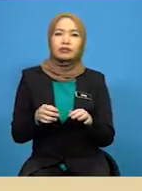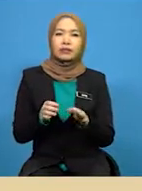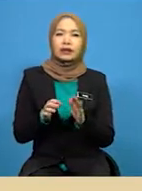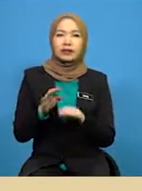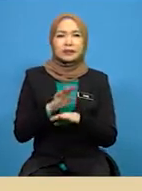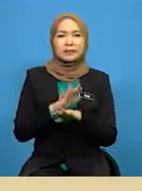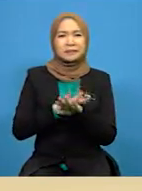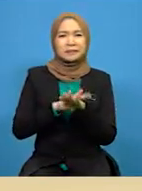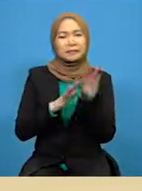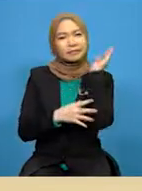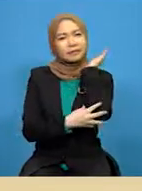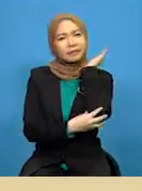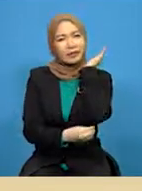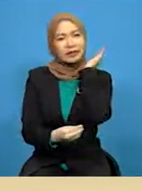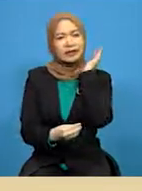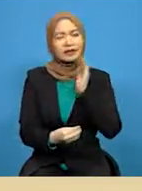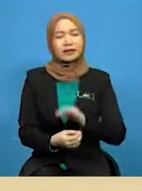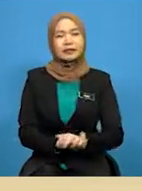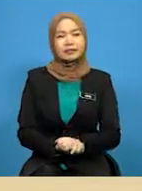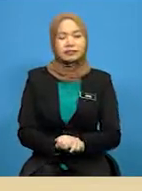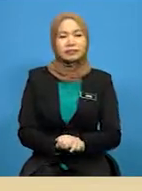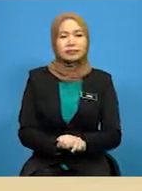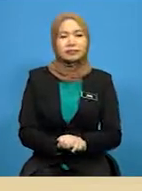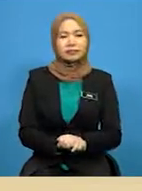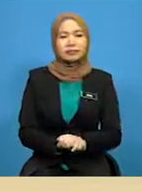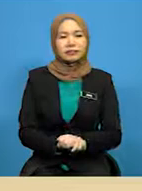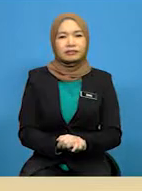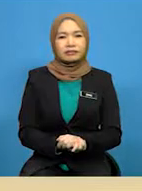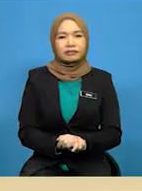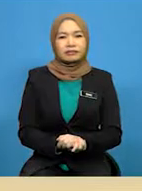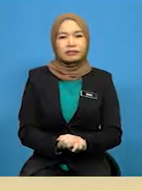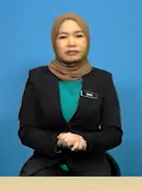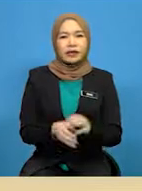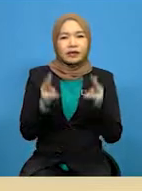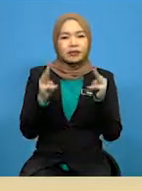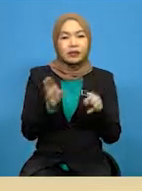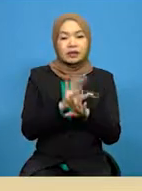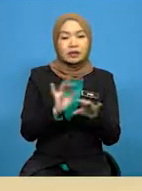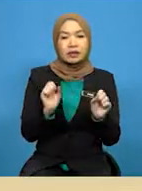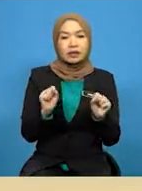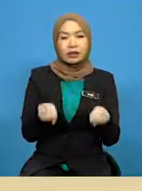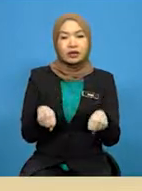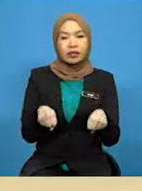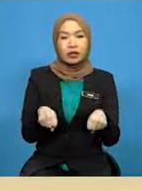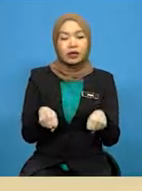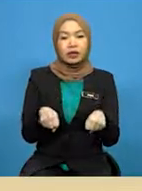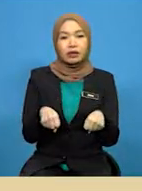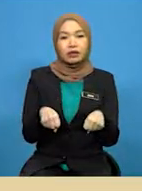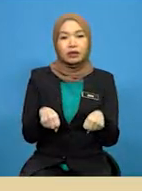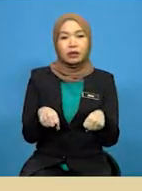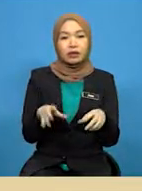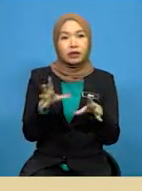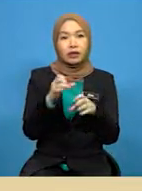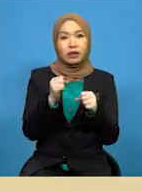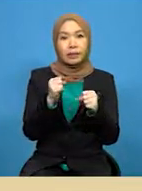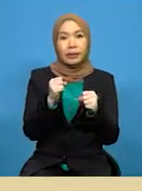akan jatuh. Kemerosotan nilai wang ini menyebabkan kuasa beli masyarakat berkurang. Jadi, kesannya taraf